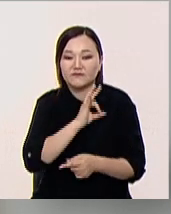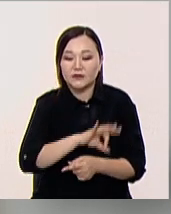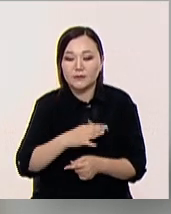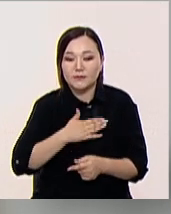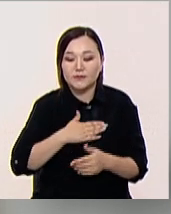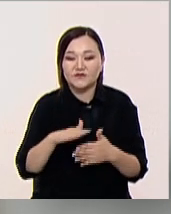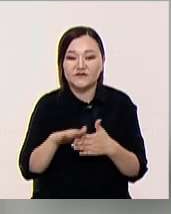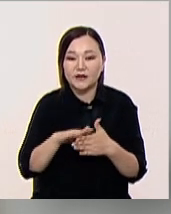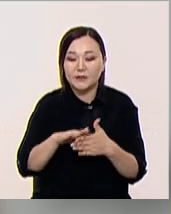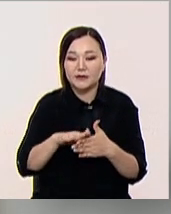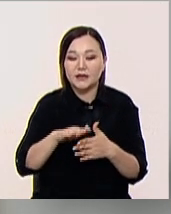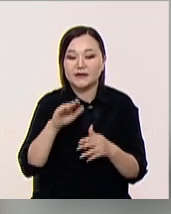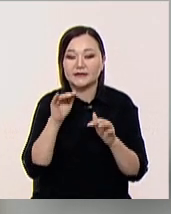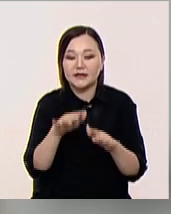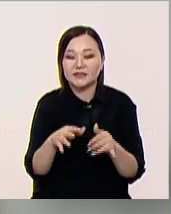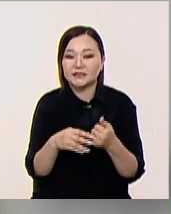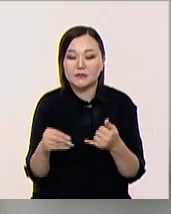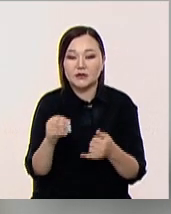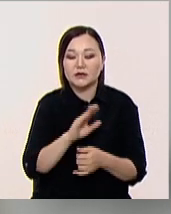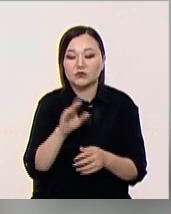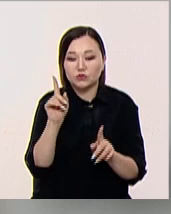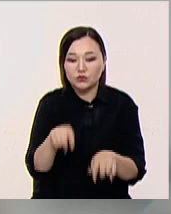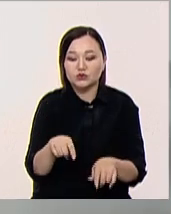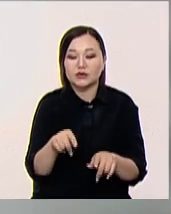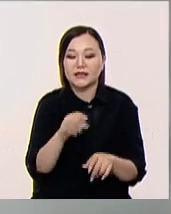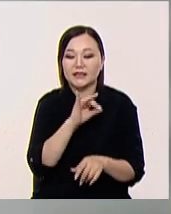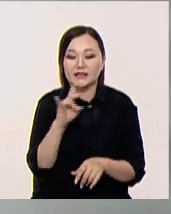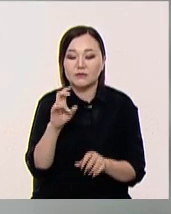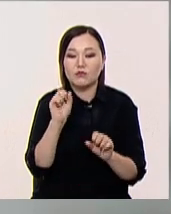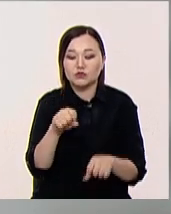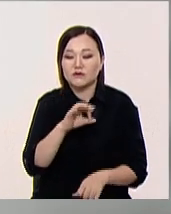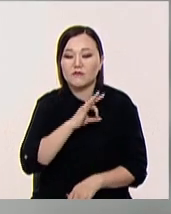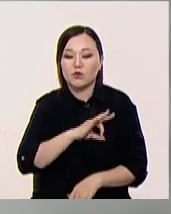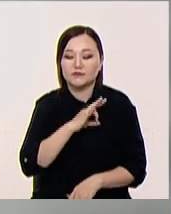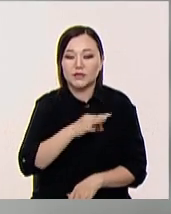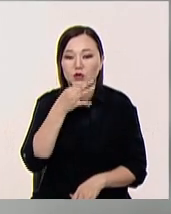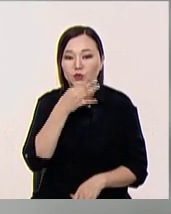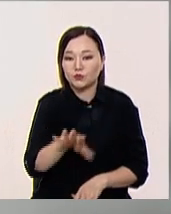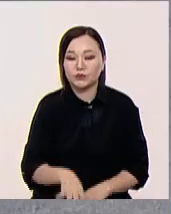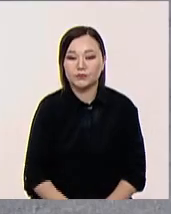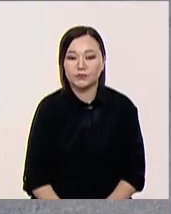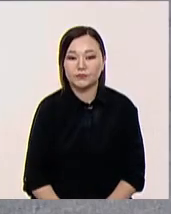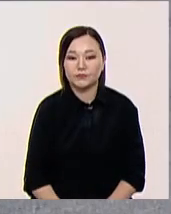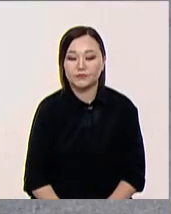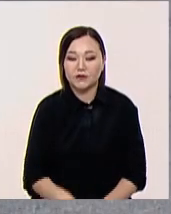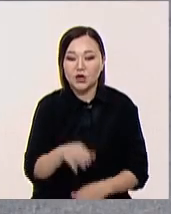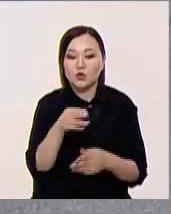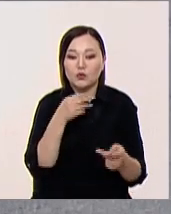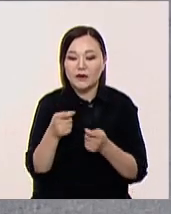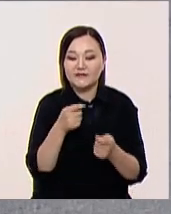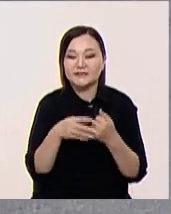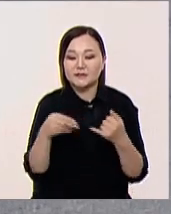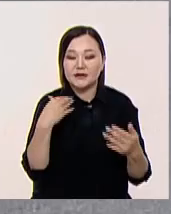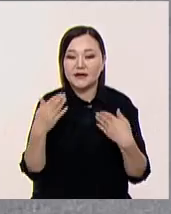моими данными? Дело не в земле, хотя и в ней тоже. ИИНом может воспользоваться любой. В управлении